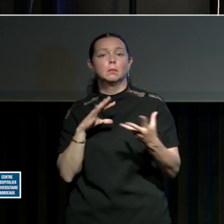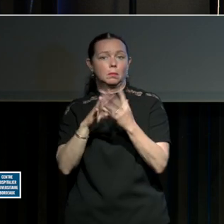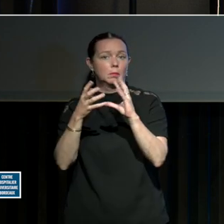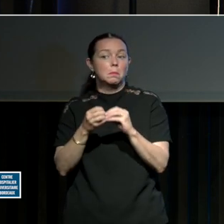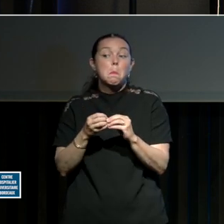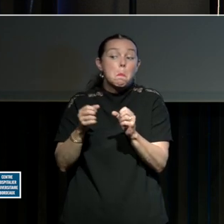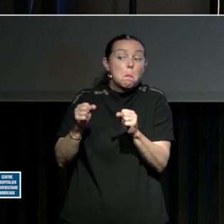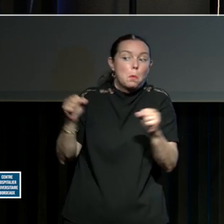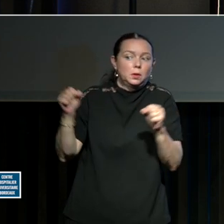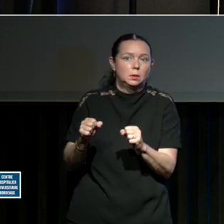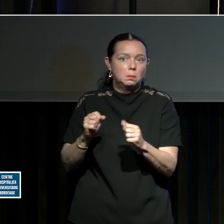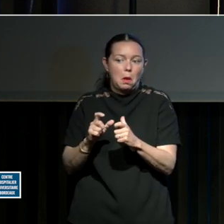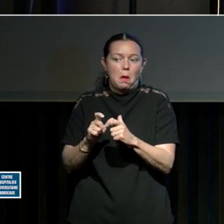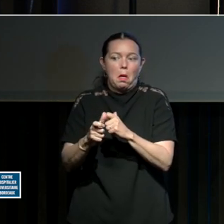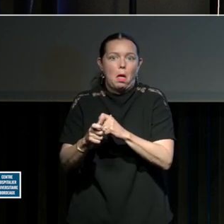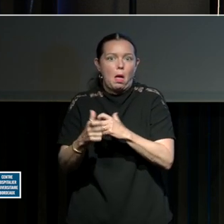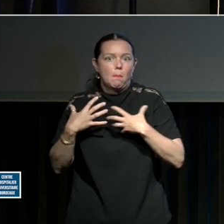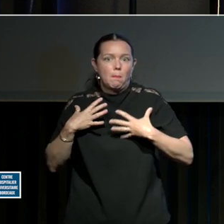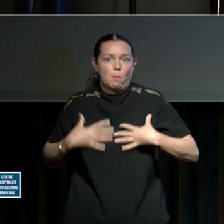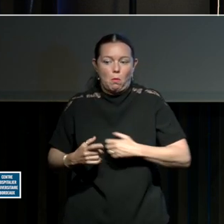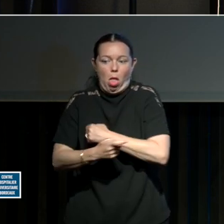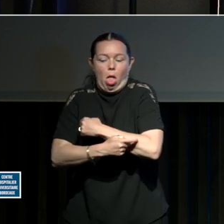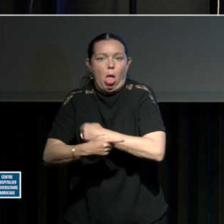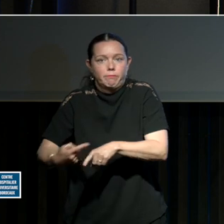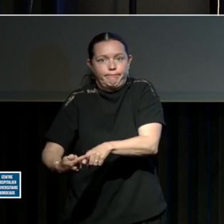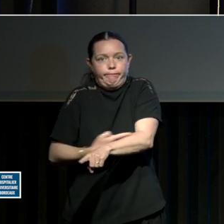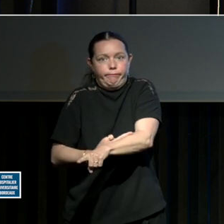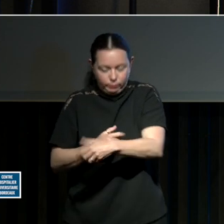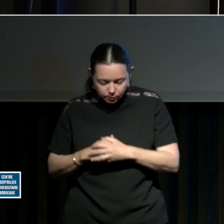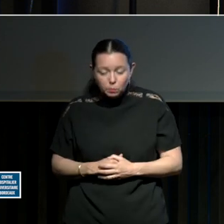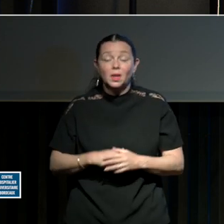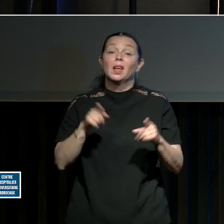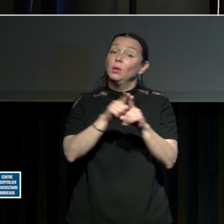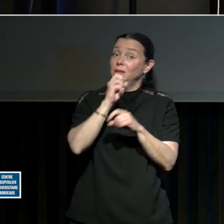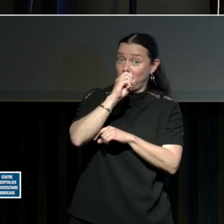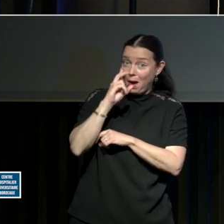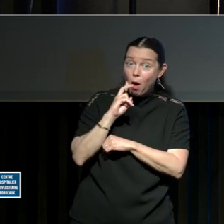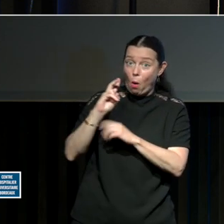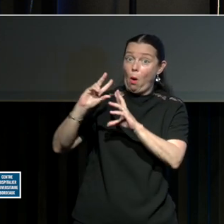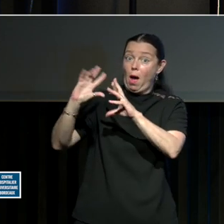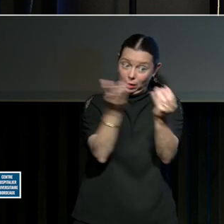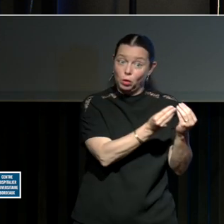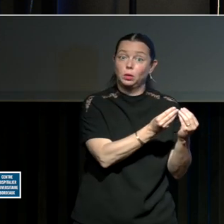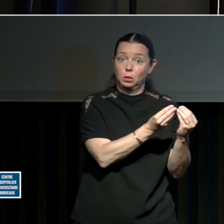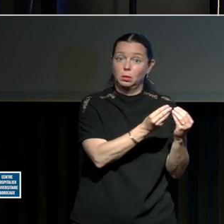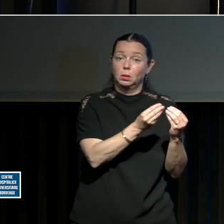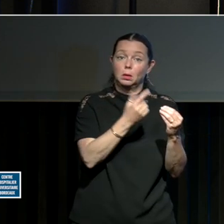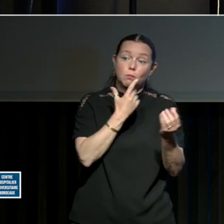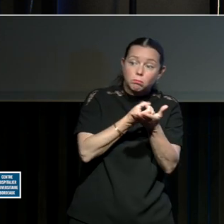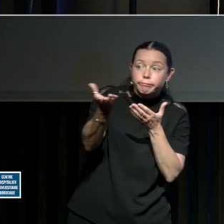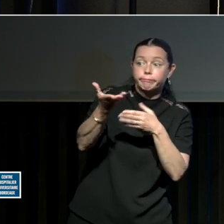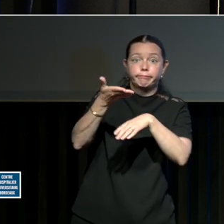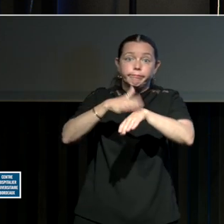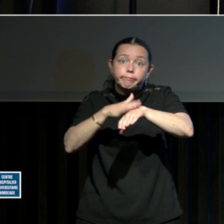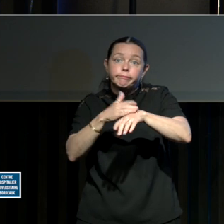problématique potentielle de conduite addictive, et elle a aussi la possibilité d'accueillir les parents pour donner des informations, de sensibilisation, donner des